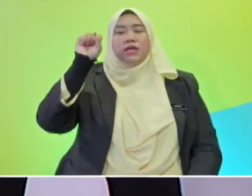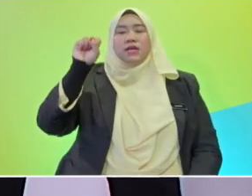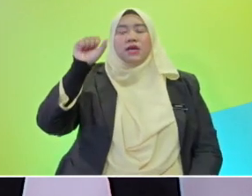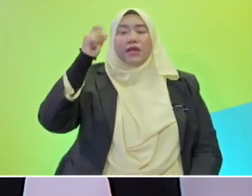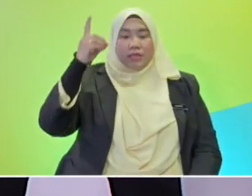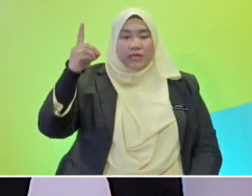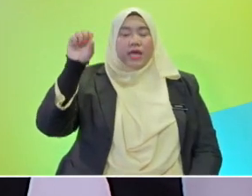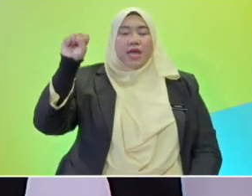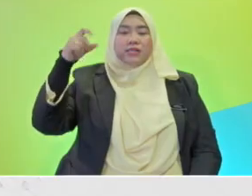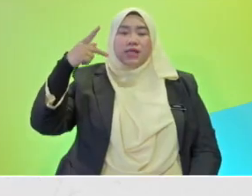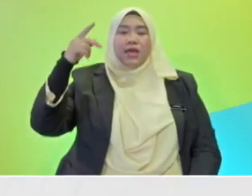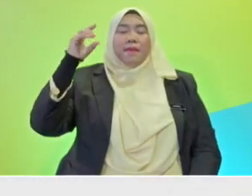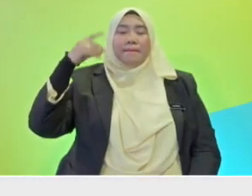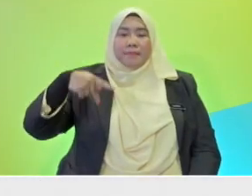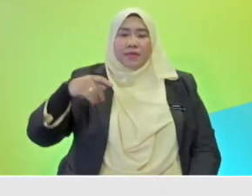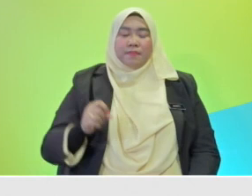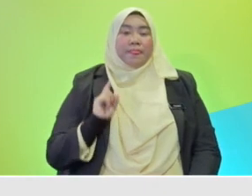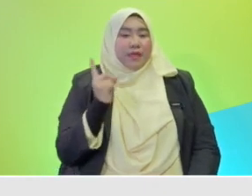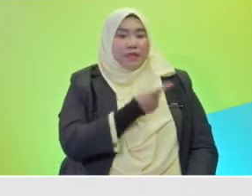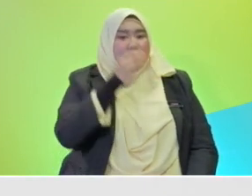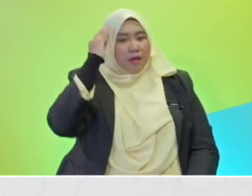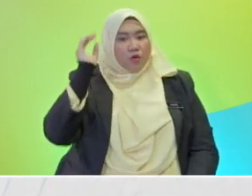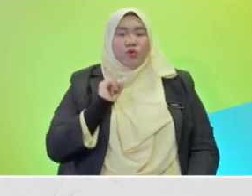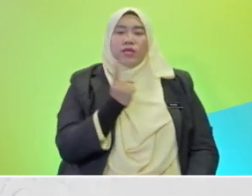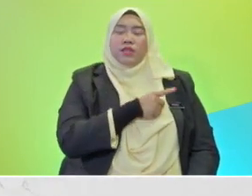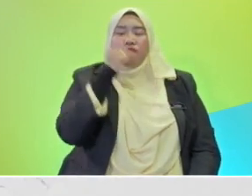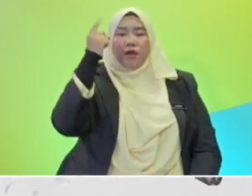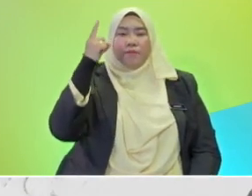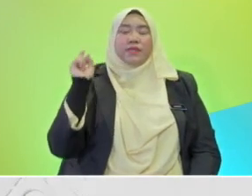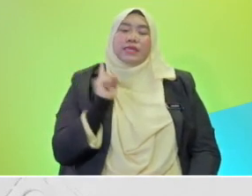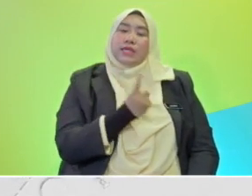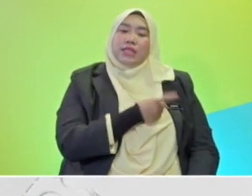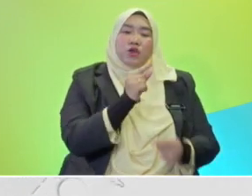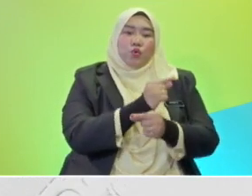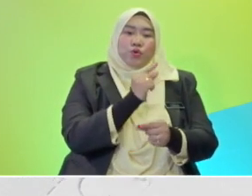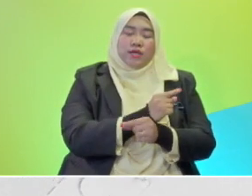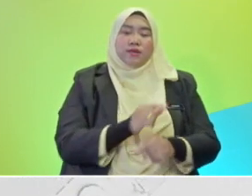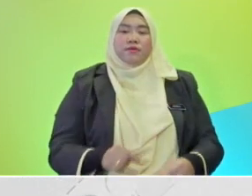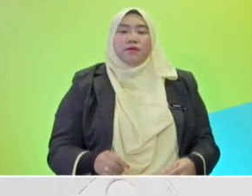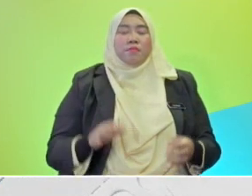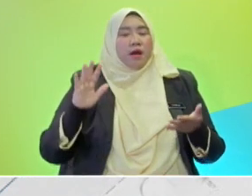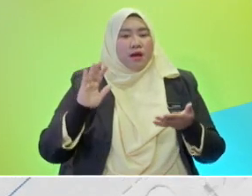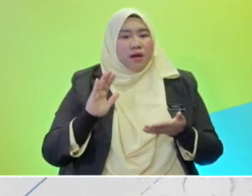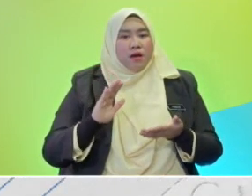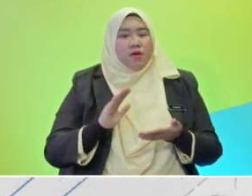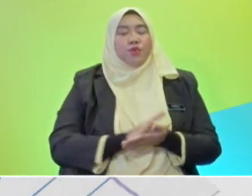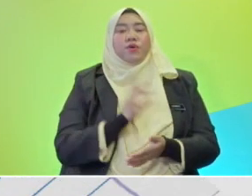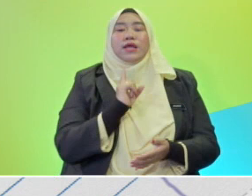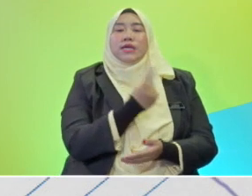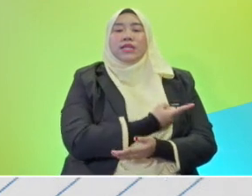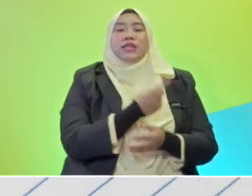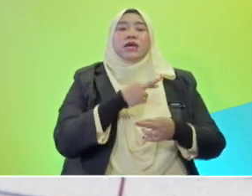kita paham kita gunakan di SGP kemudian kita rancang artis kita seperti mana